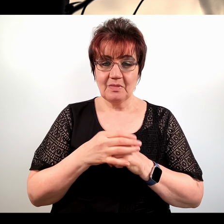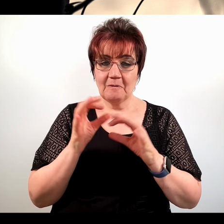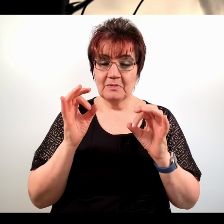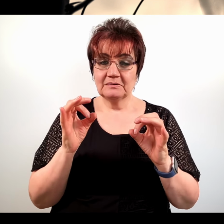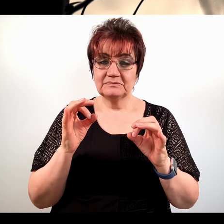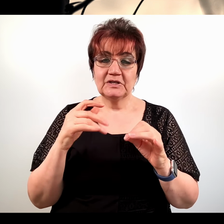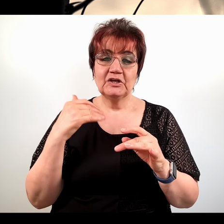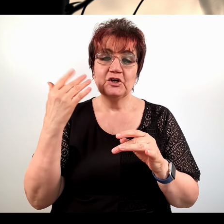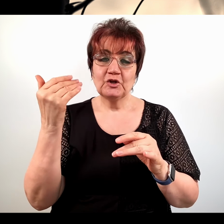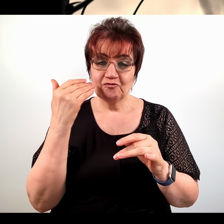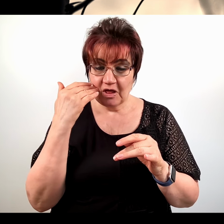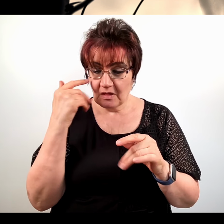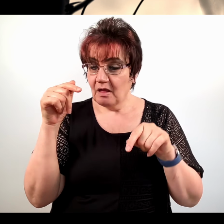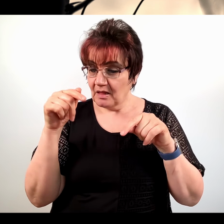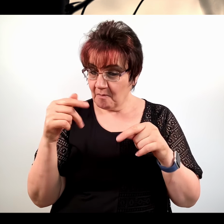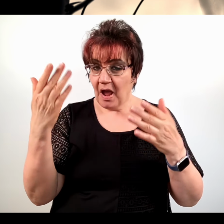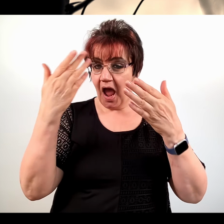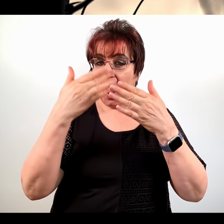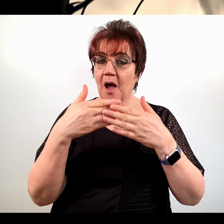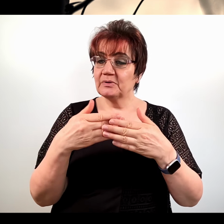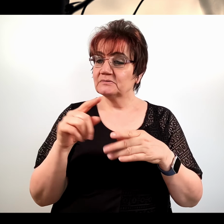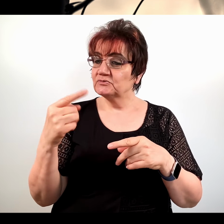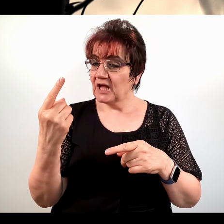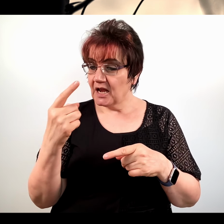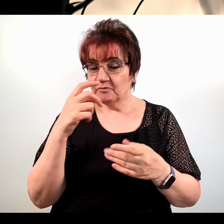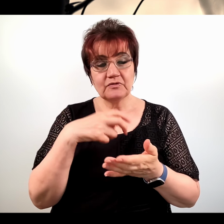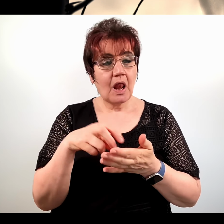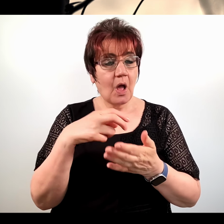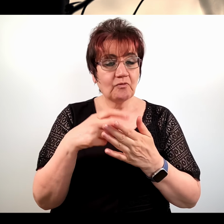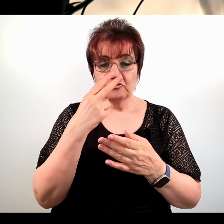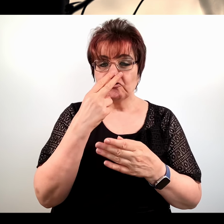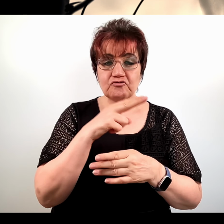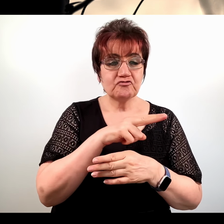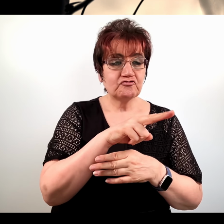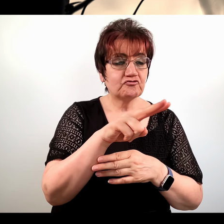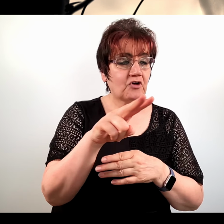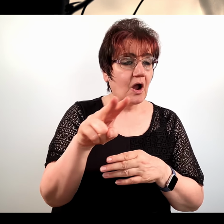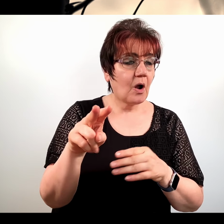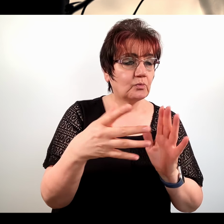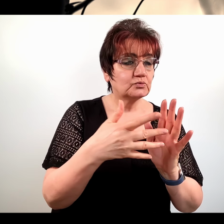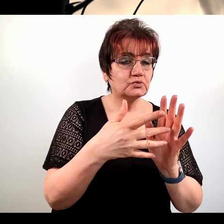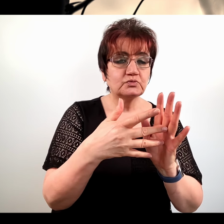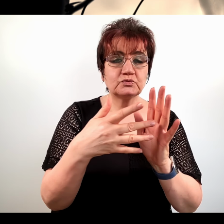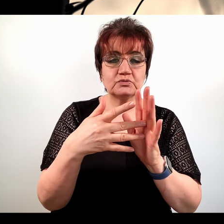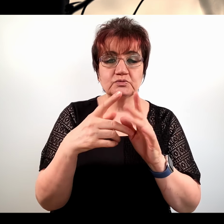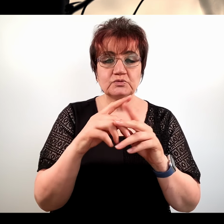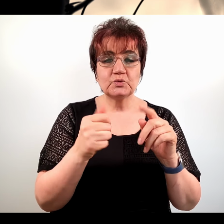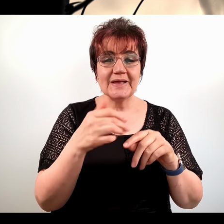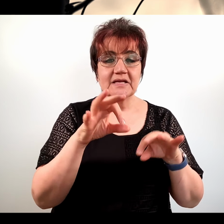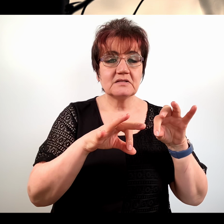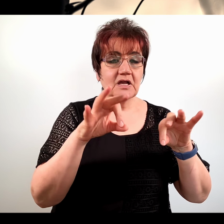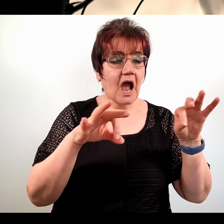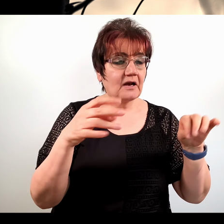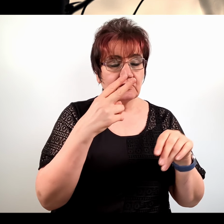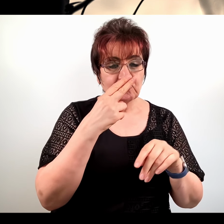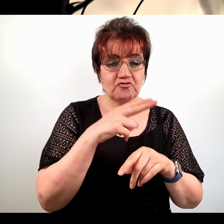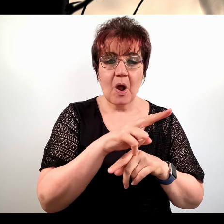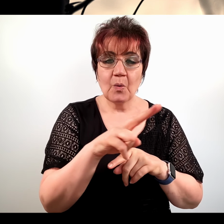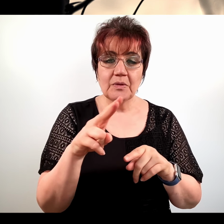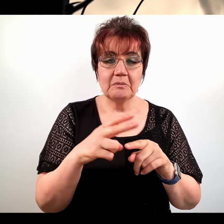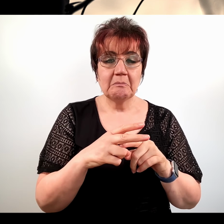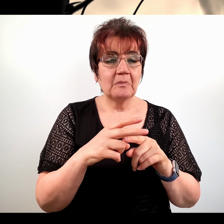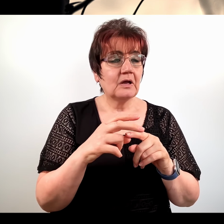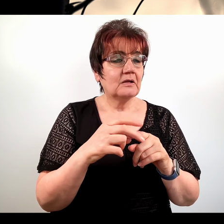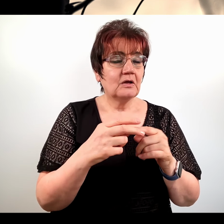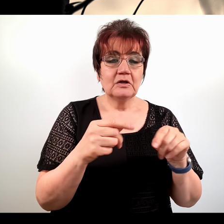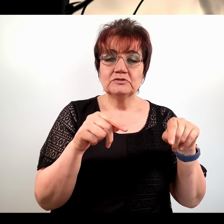Eines Abends war es wieder soweit und er ging seine Runde. Zuerst durchquerte er den Garten und sah